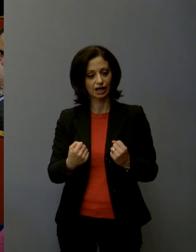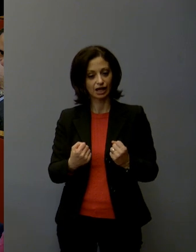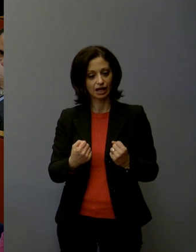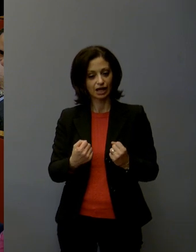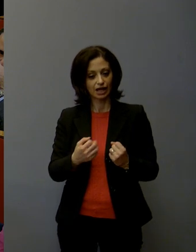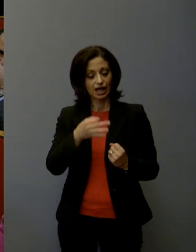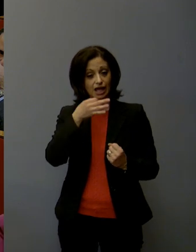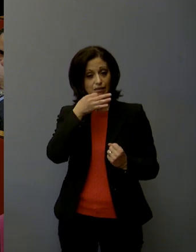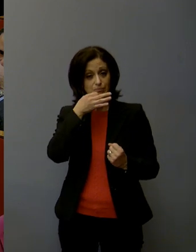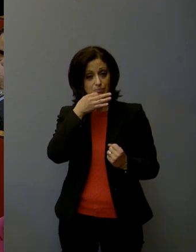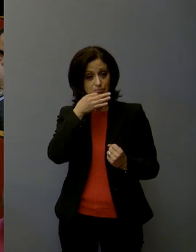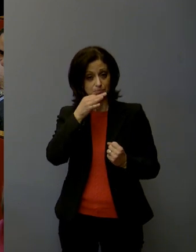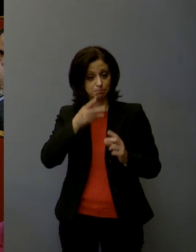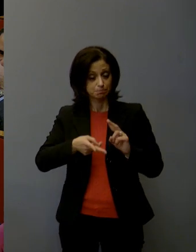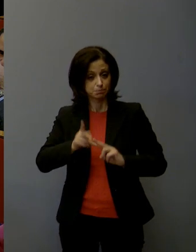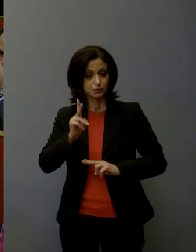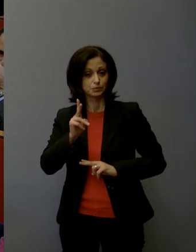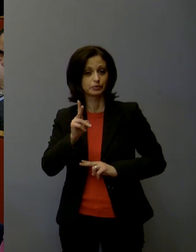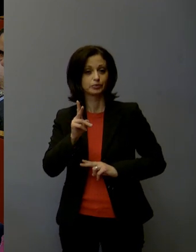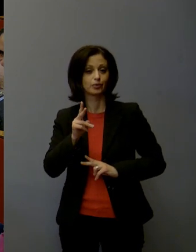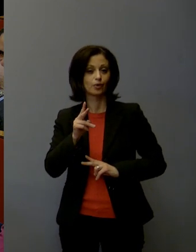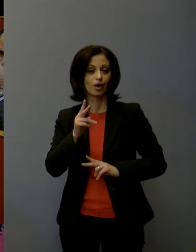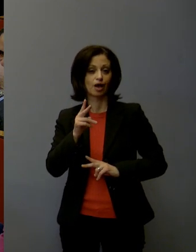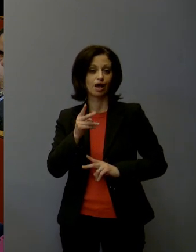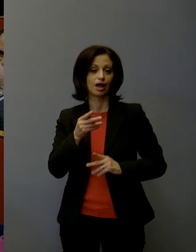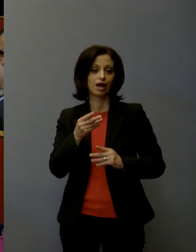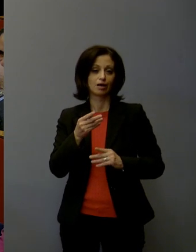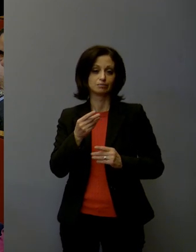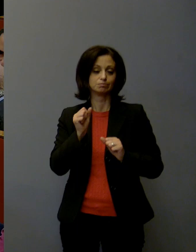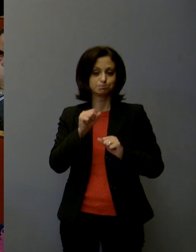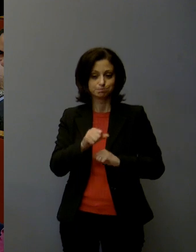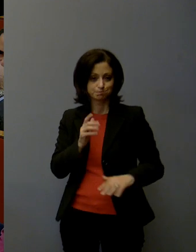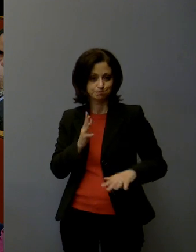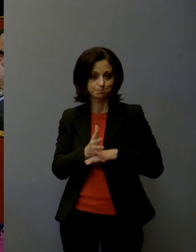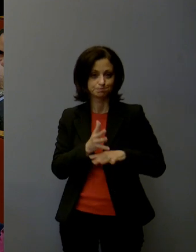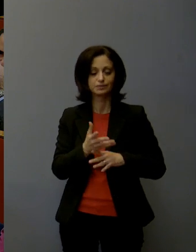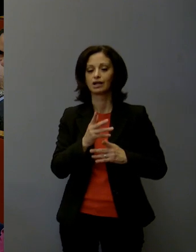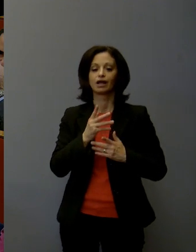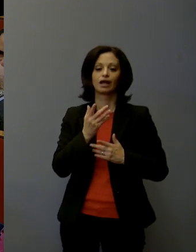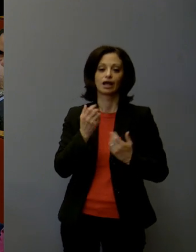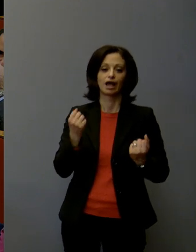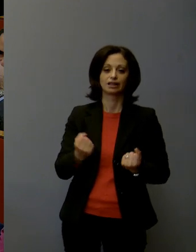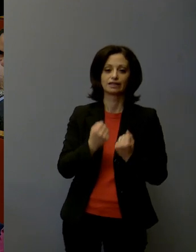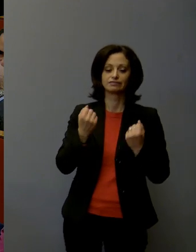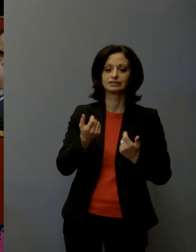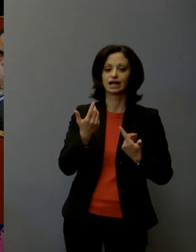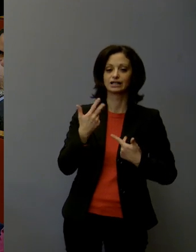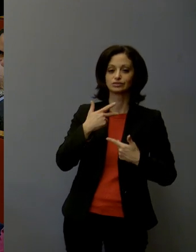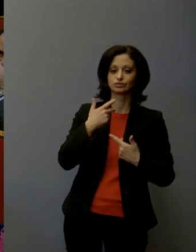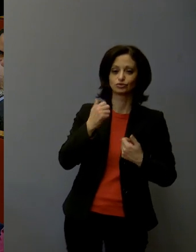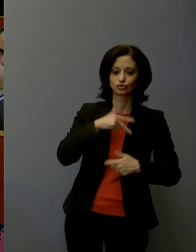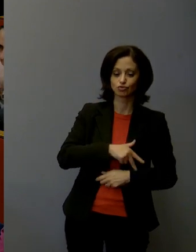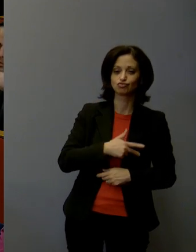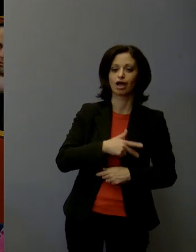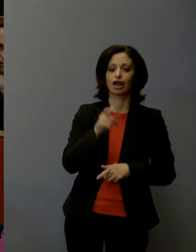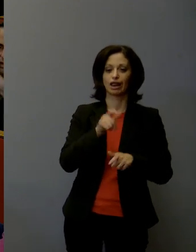fruibilità delle iniziative culturali sociali e sportive alle persone con disabilità fisiche